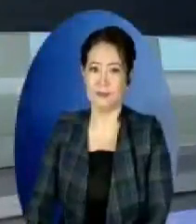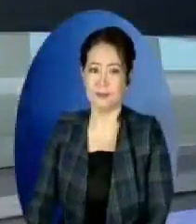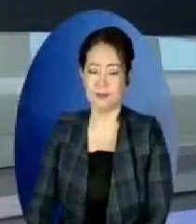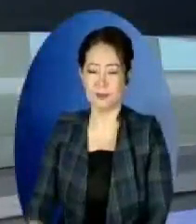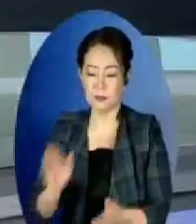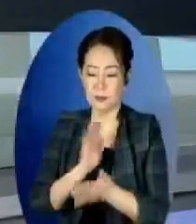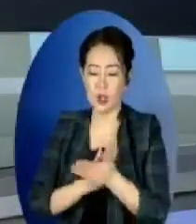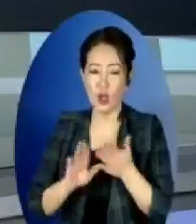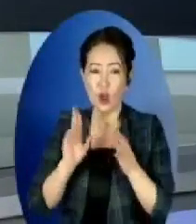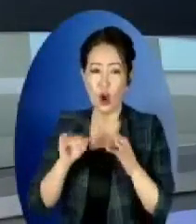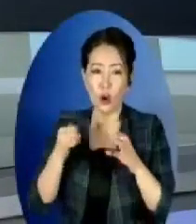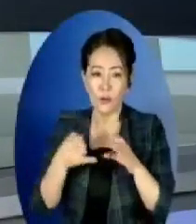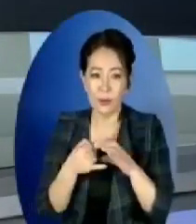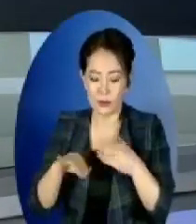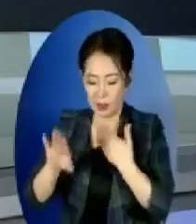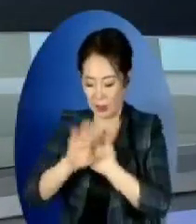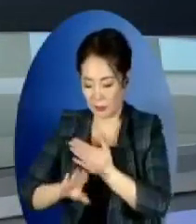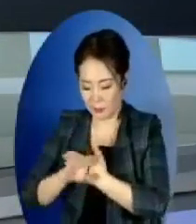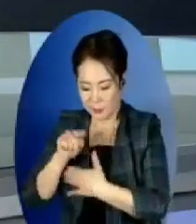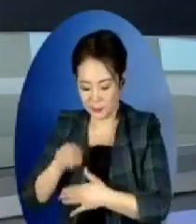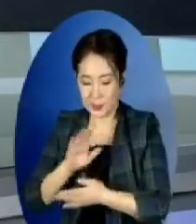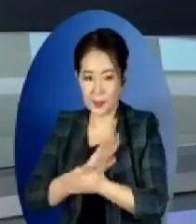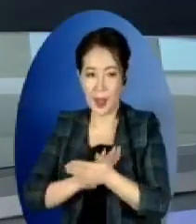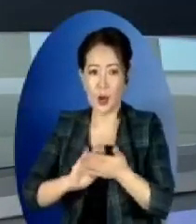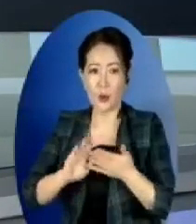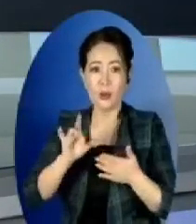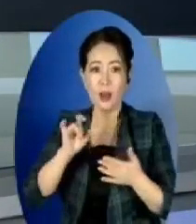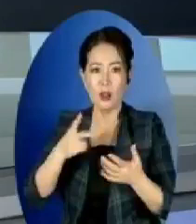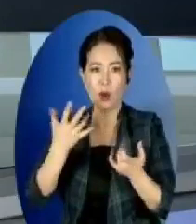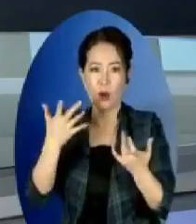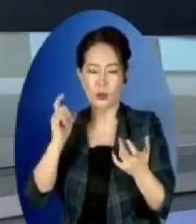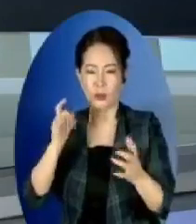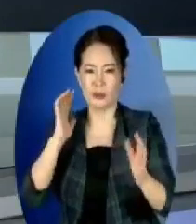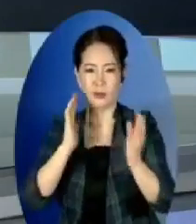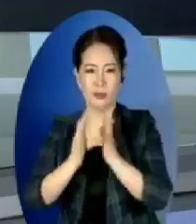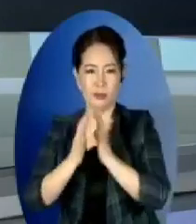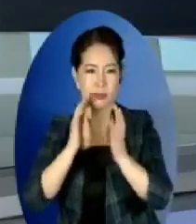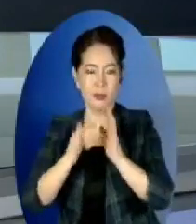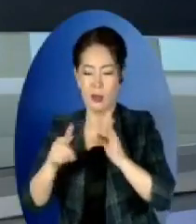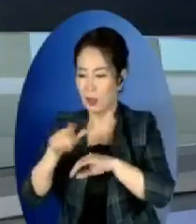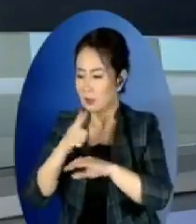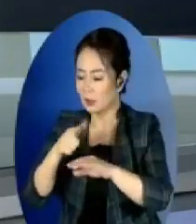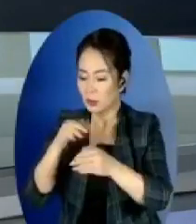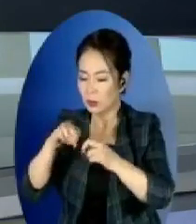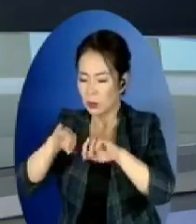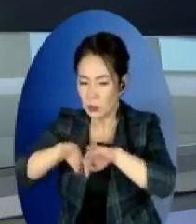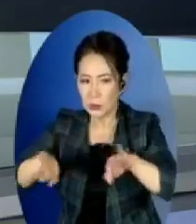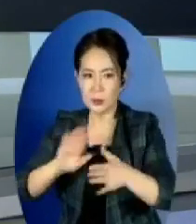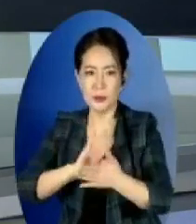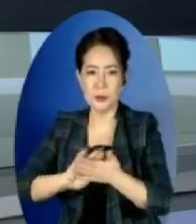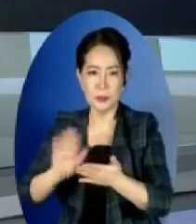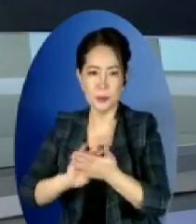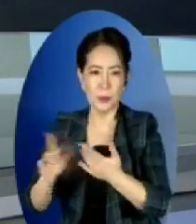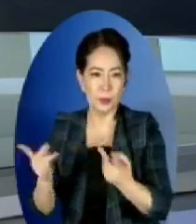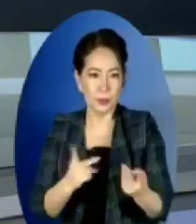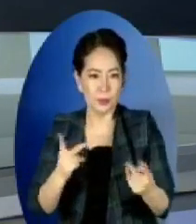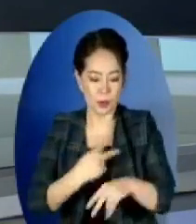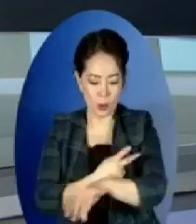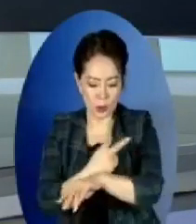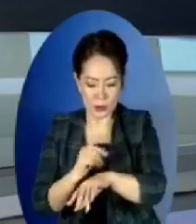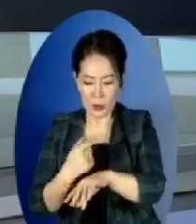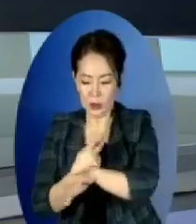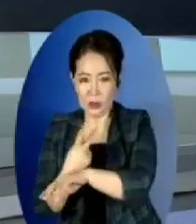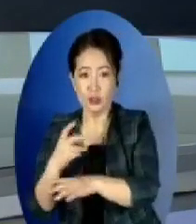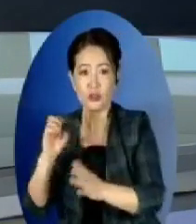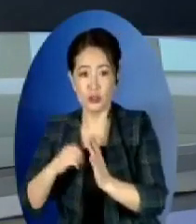Шин төрлийн вирусаас хамгаалах ариутгал халдваргүйжилтийг олон нийт ихээр зорчдог газруудад тусгаалan цэвэрлэгийн үйлчилгээг 2 цаг тутамд хийх үүргийг